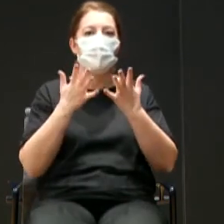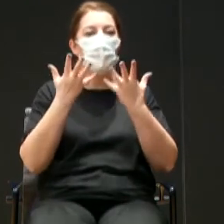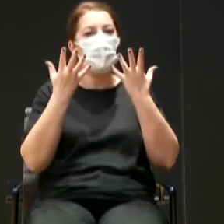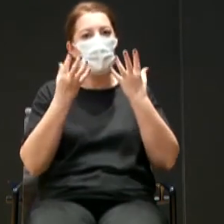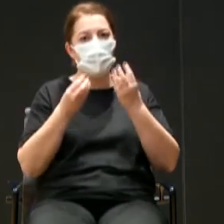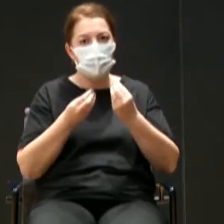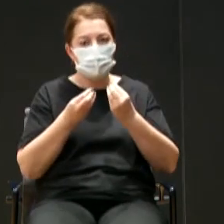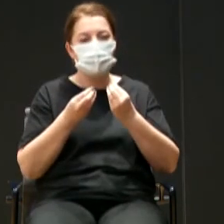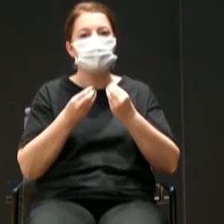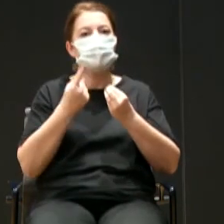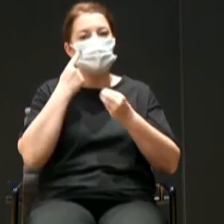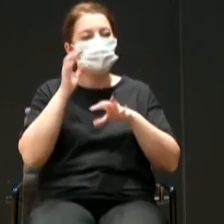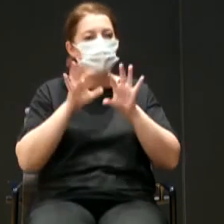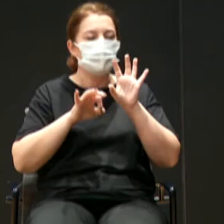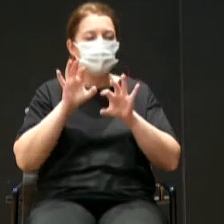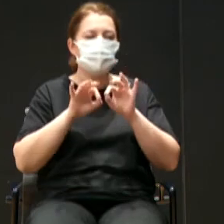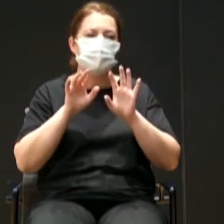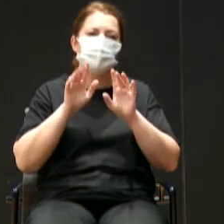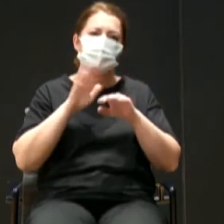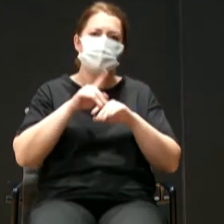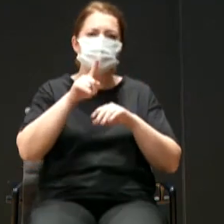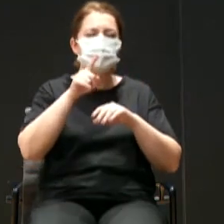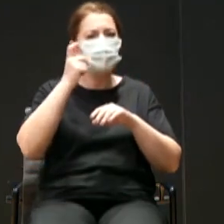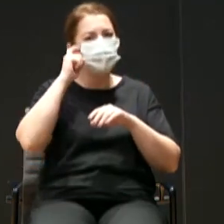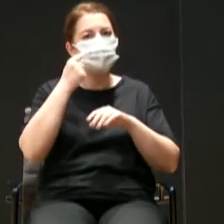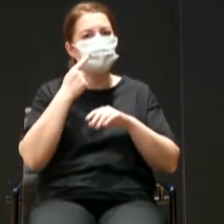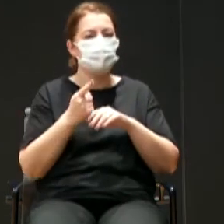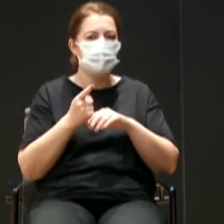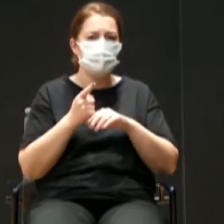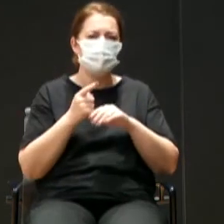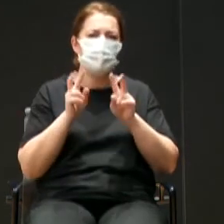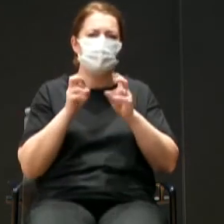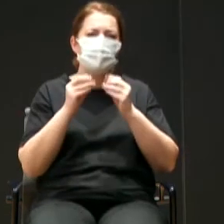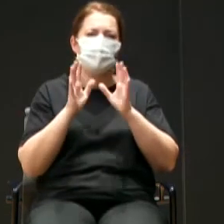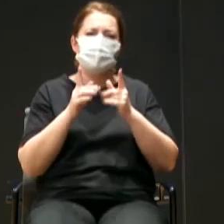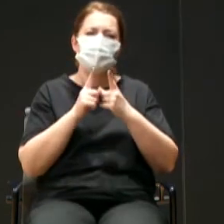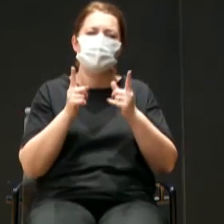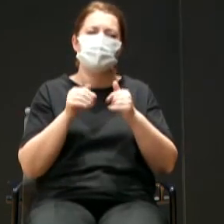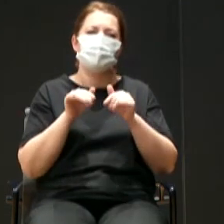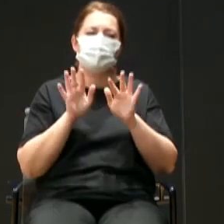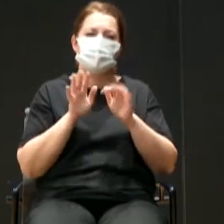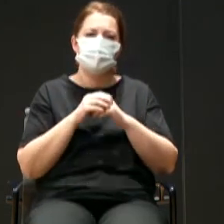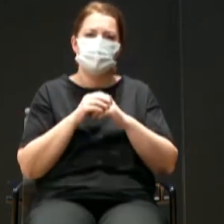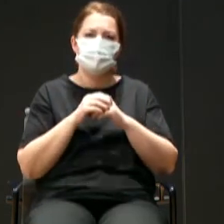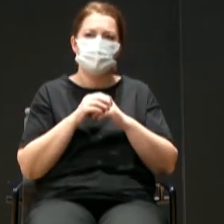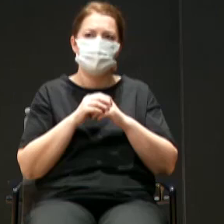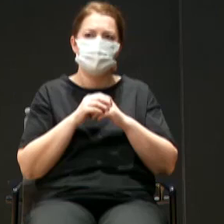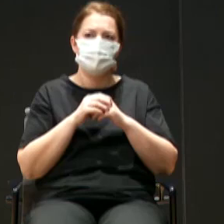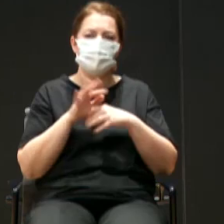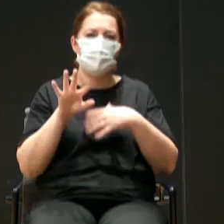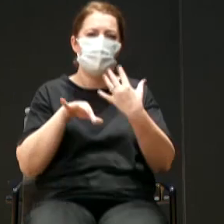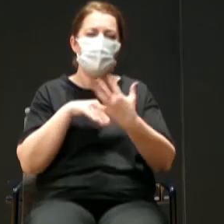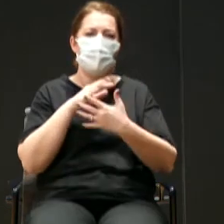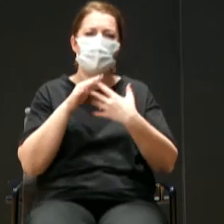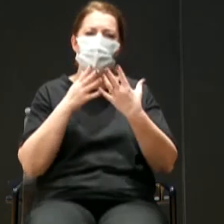Yani değerlendirmesini o şekilde yapmıştır. Siz de uyarınızı yaptınız. Bu konuyu çok daha fazla büyütmeyelim. Çünkü olay biraz daha